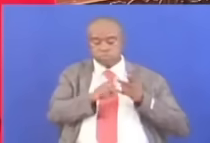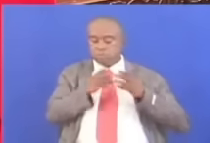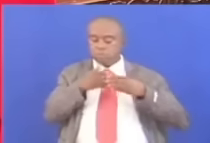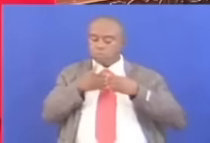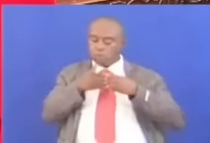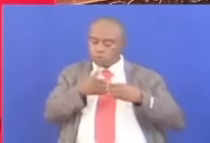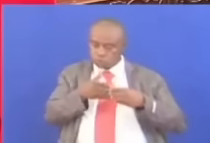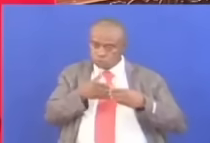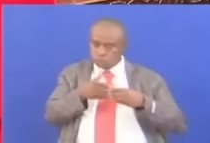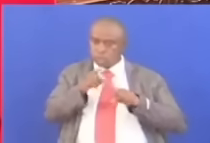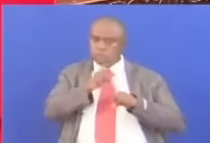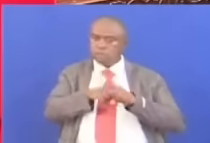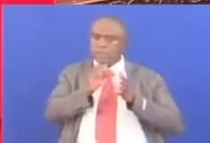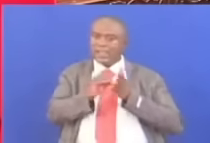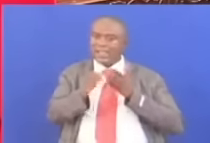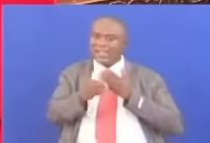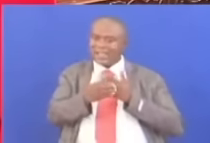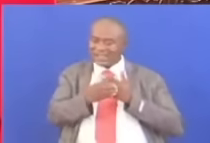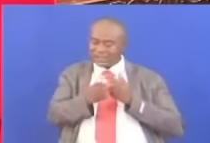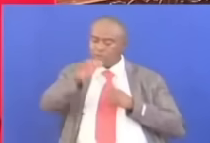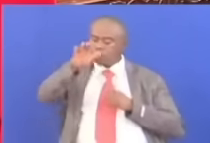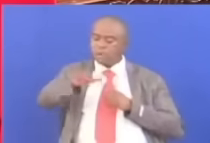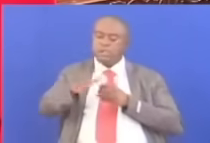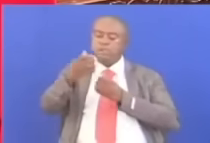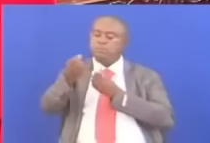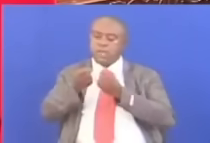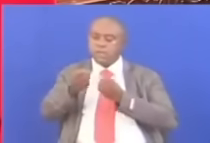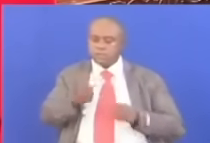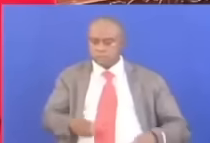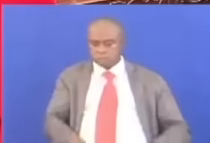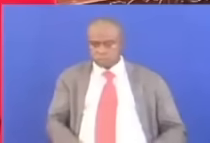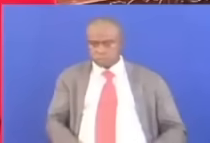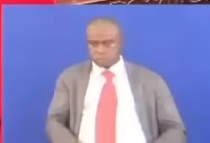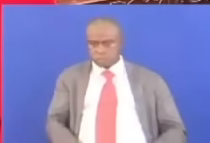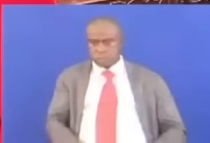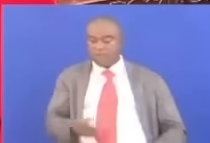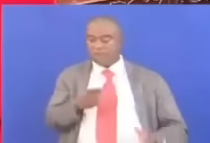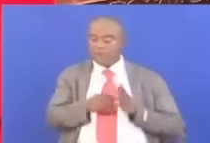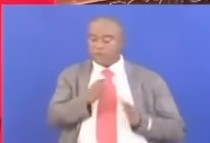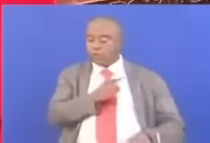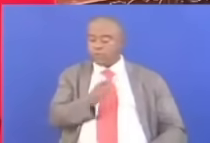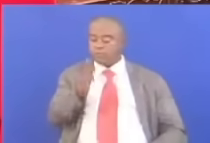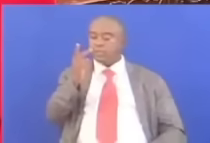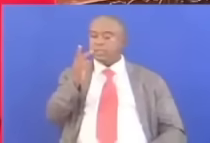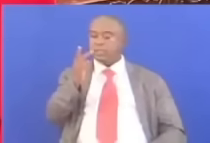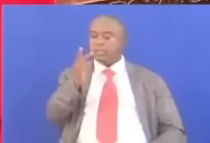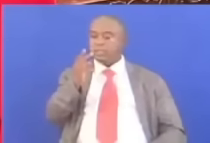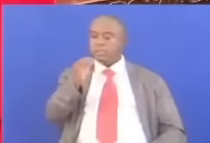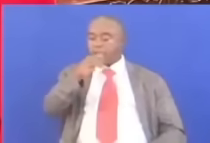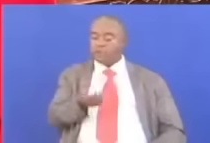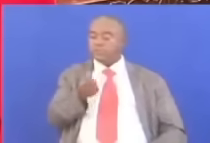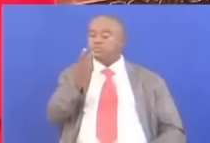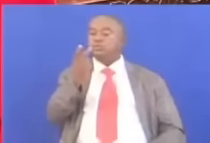laika utu kwa aj kues magi kama ni muda wa wiki m kama ni muda wa